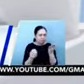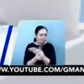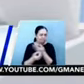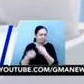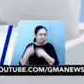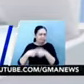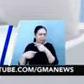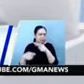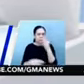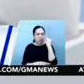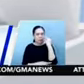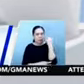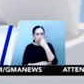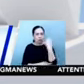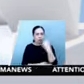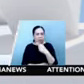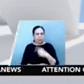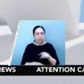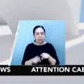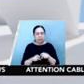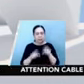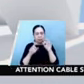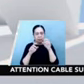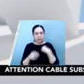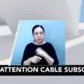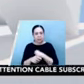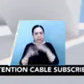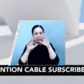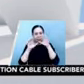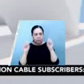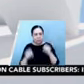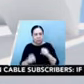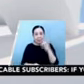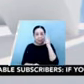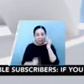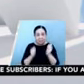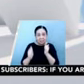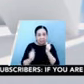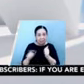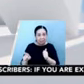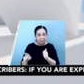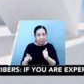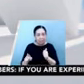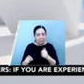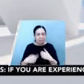President. Trigger, yung artista, sumama ang loob nila Rubin Padilla, nila ni